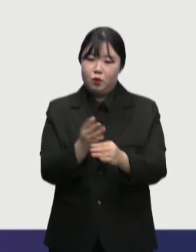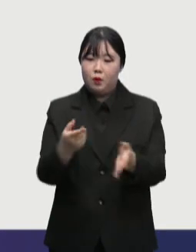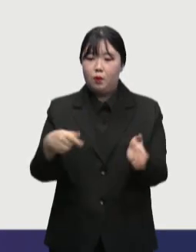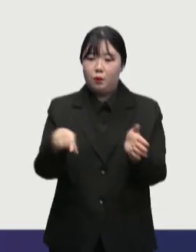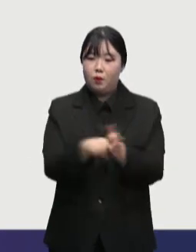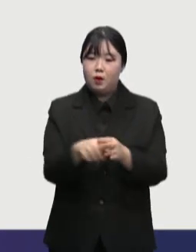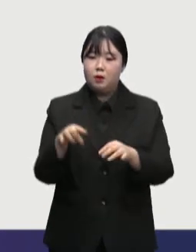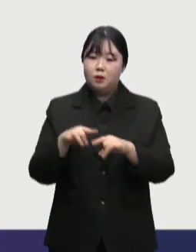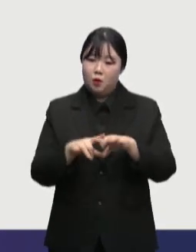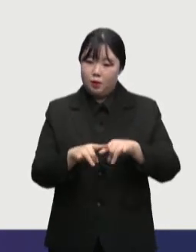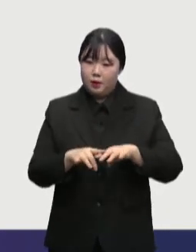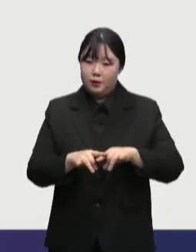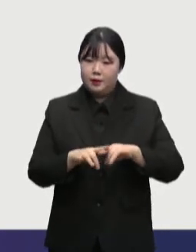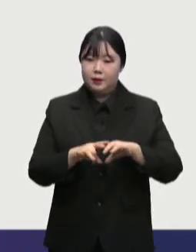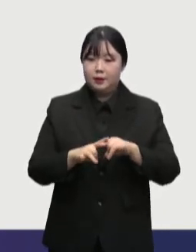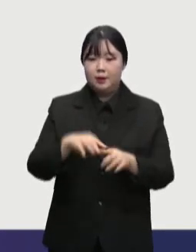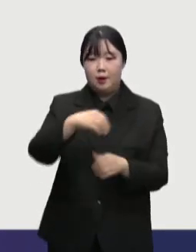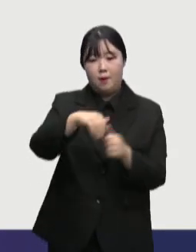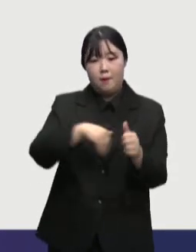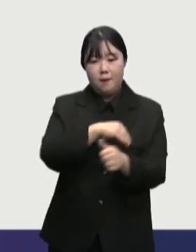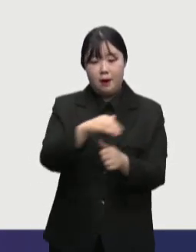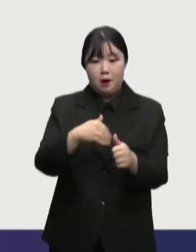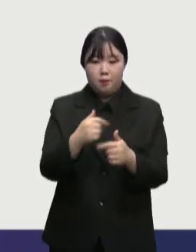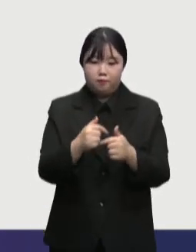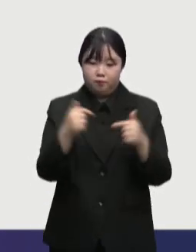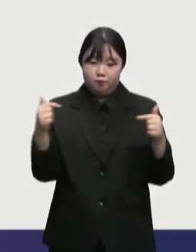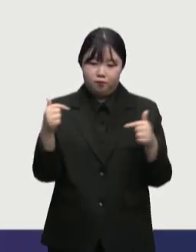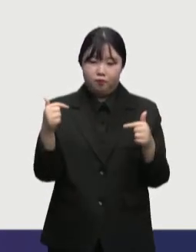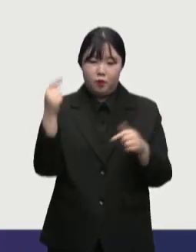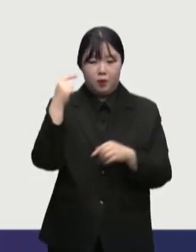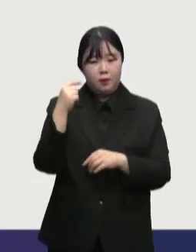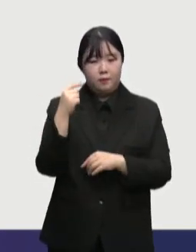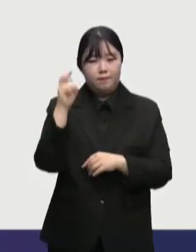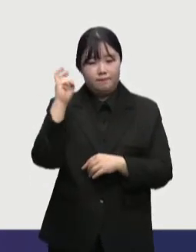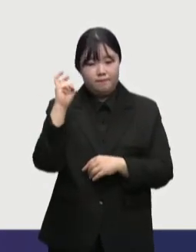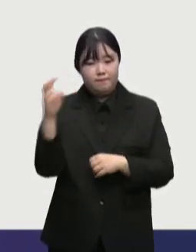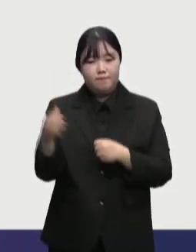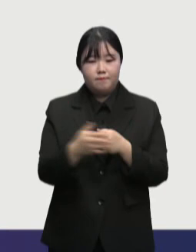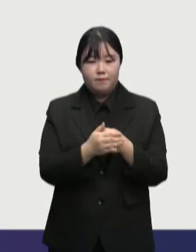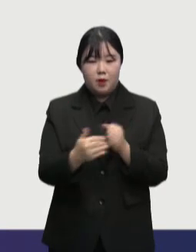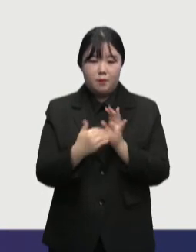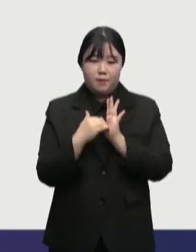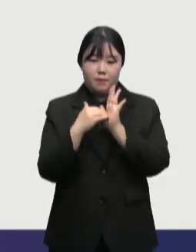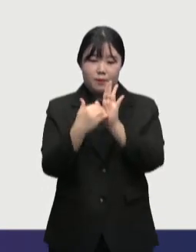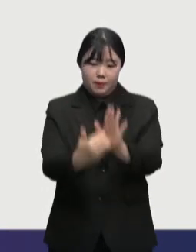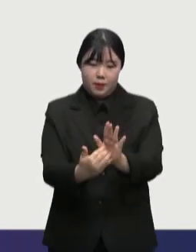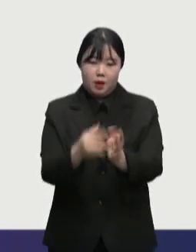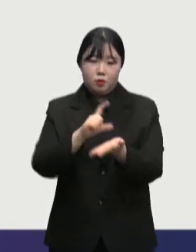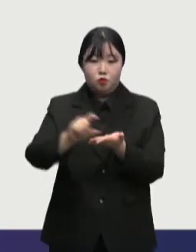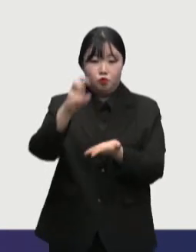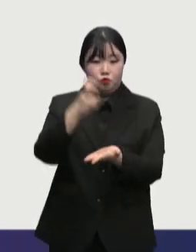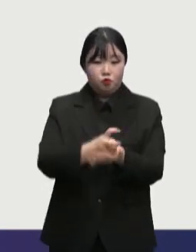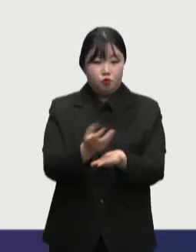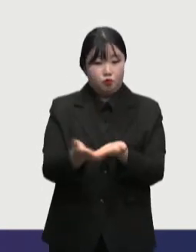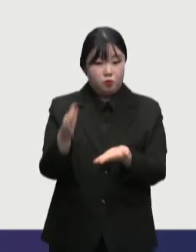지역 내 친환경 자동차의 수가 증가할 것으로 예상해 선제적 대응 차원에서 조례를